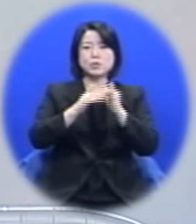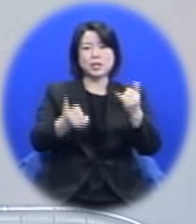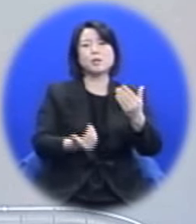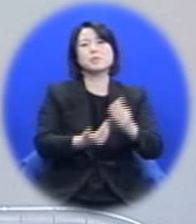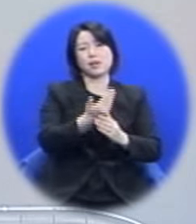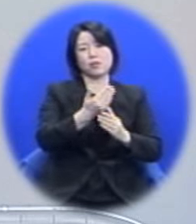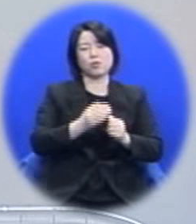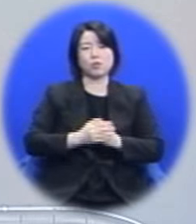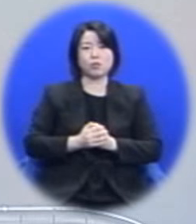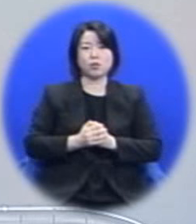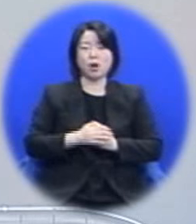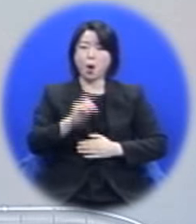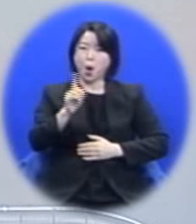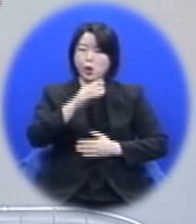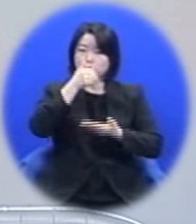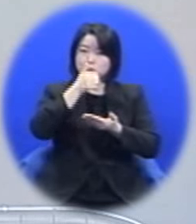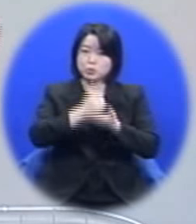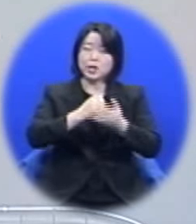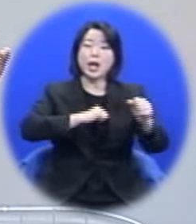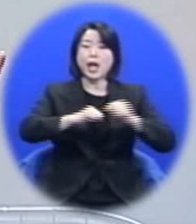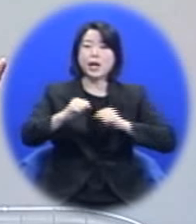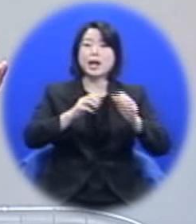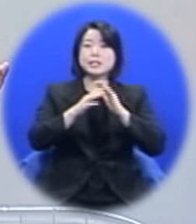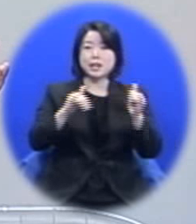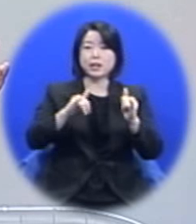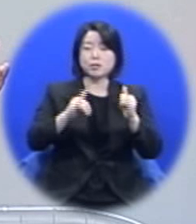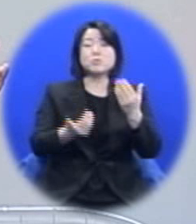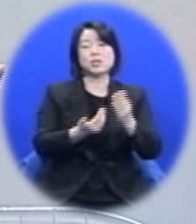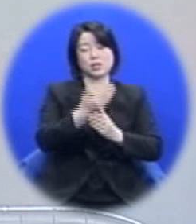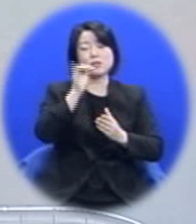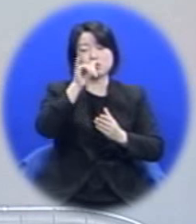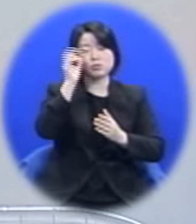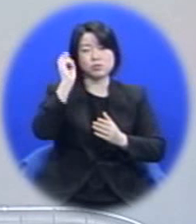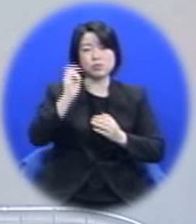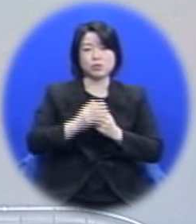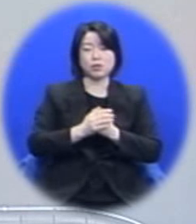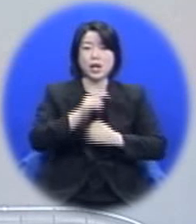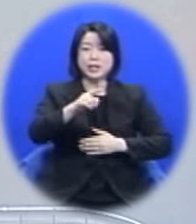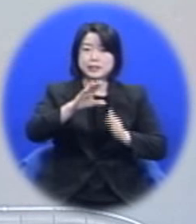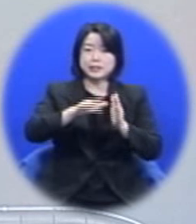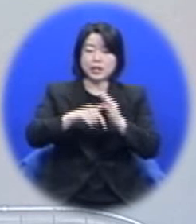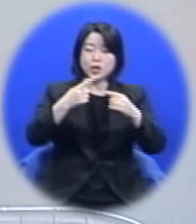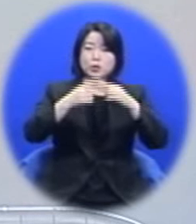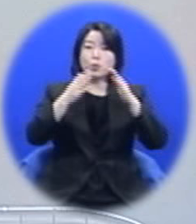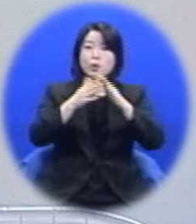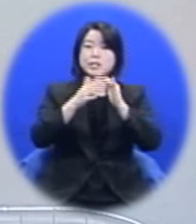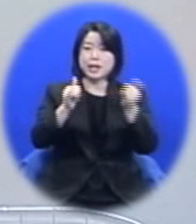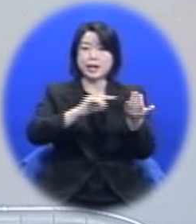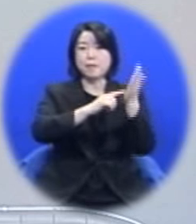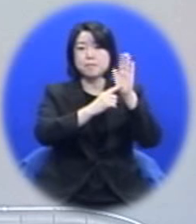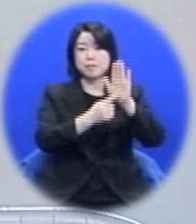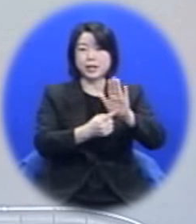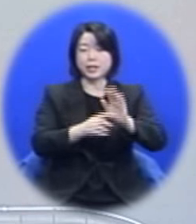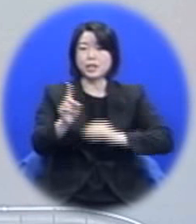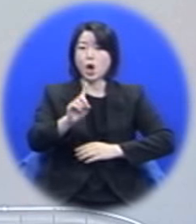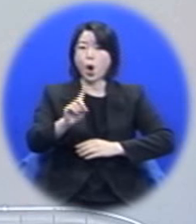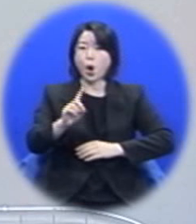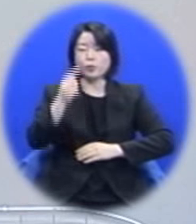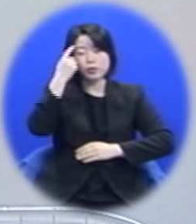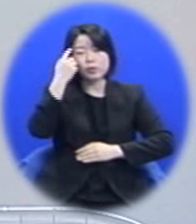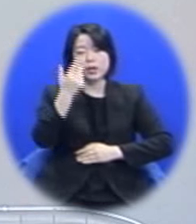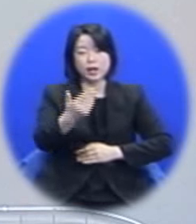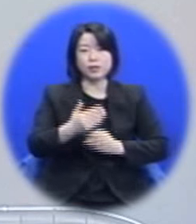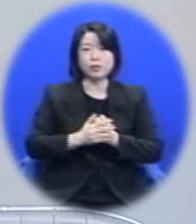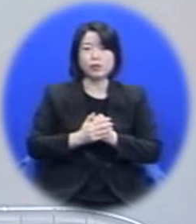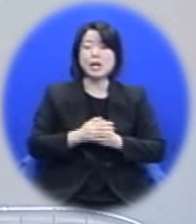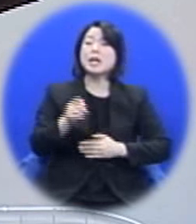생깁니다. 어떤 죄 짓는 사람 생겨요. 그때 교인들의 반응이 어떻게 나올까요?